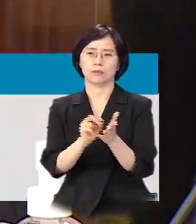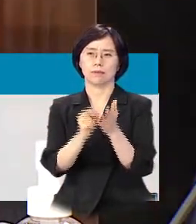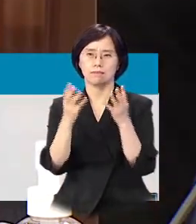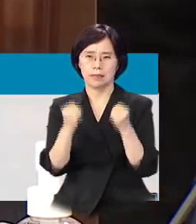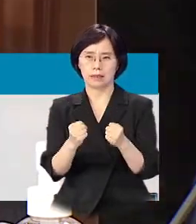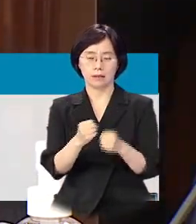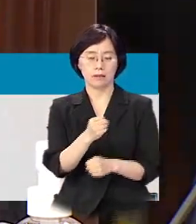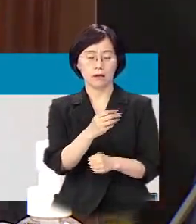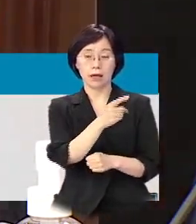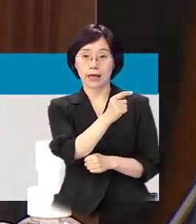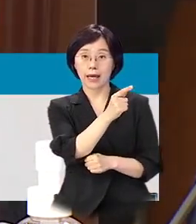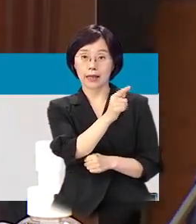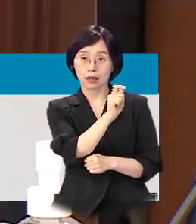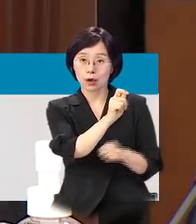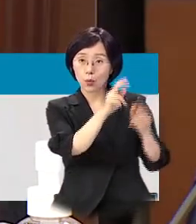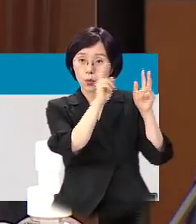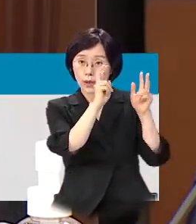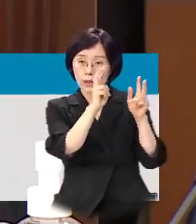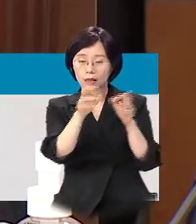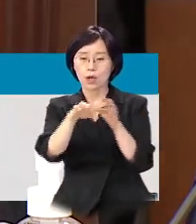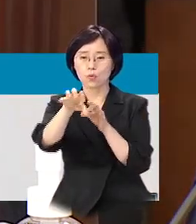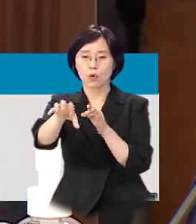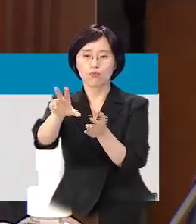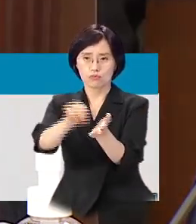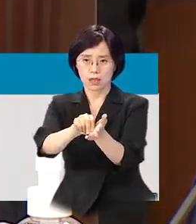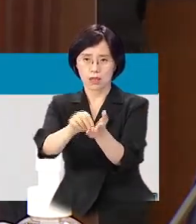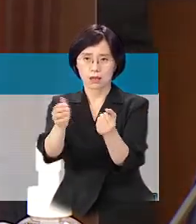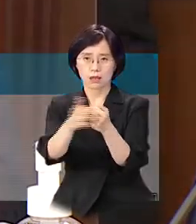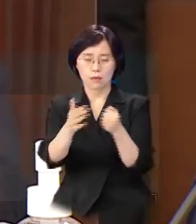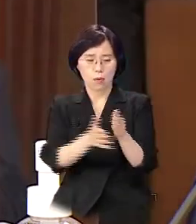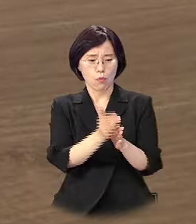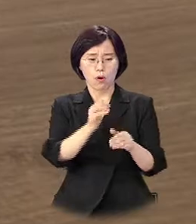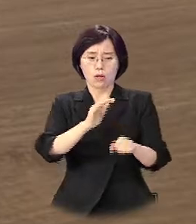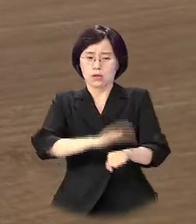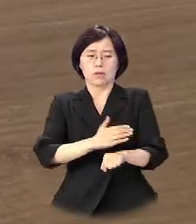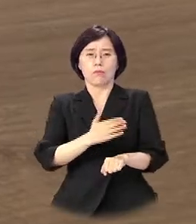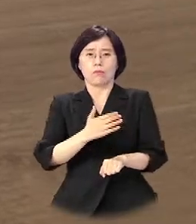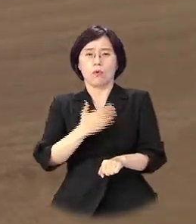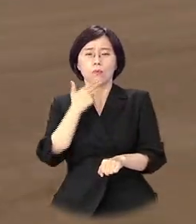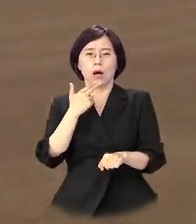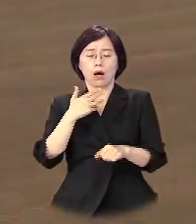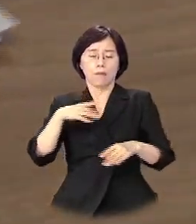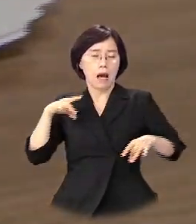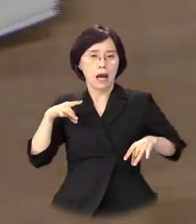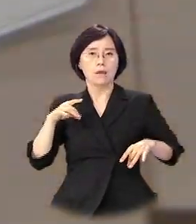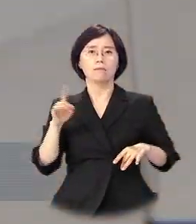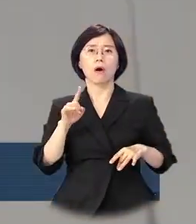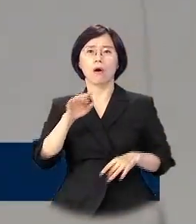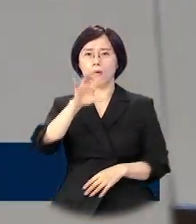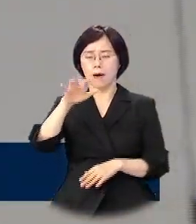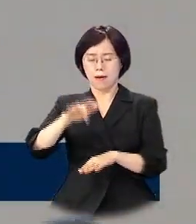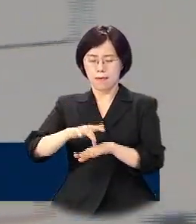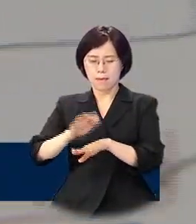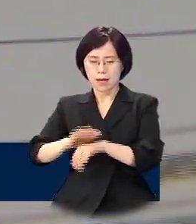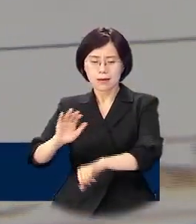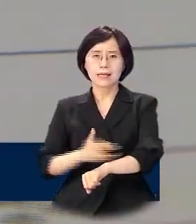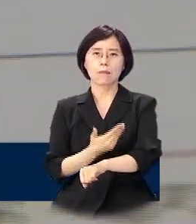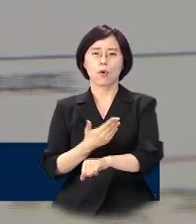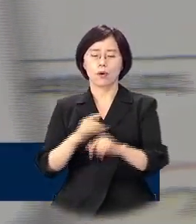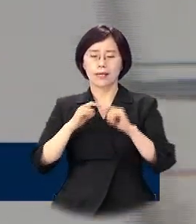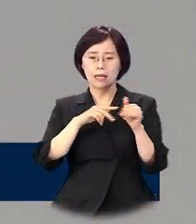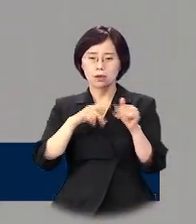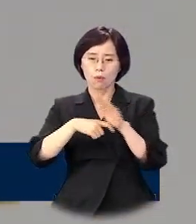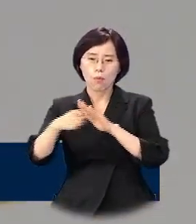대리점의 일이니까 본사의 책임은 없다는 식으로 사과조차 하지 않았죠. 관행적으로 되풀이되고 있는 대리점의